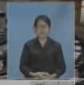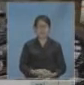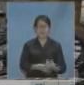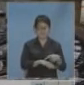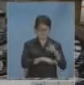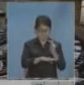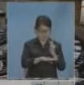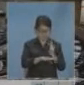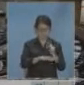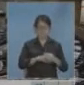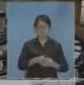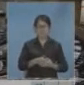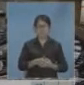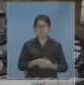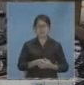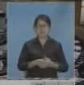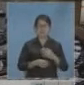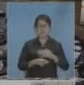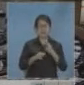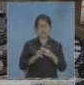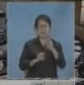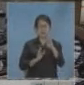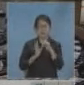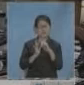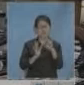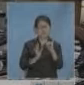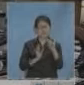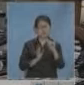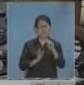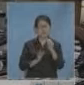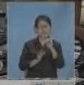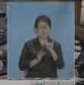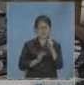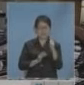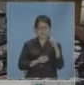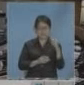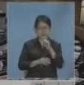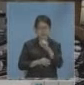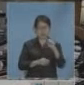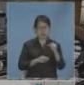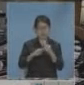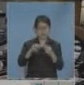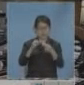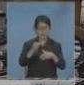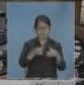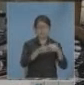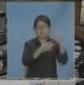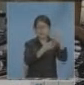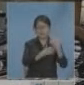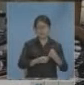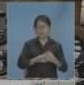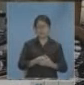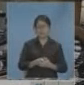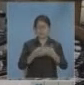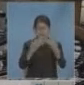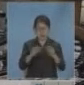กับเรียนท่านประธานสภาผู้แทนราษฎรผมบุญยอดสุขินไทยสมาชิกสภาผู้แทนราษฎรระบบบัญชีรายชื่อพรรคประชาธิปัตย์ครับ